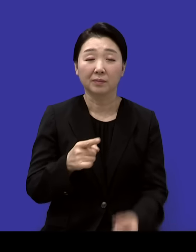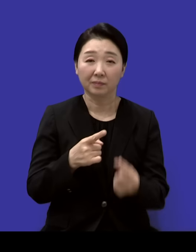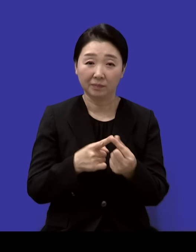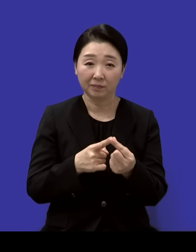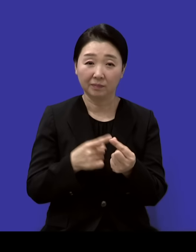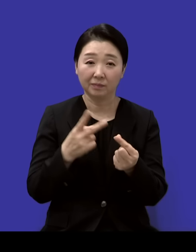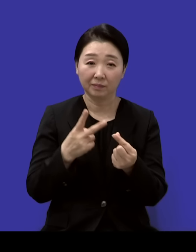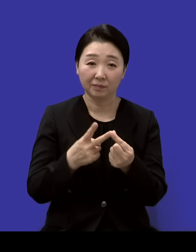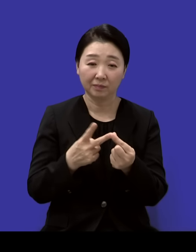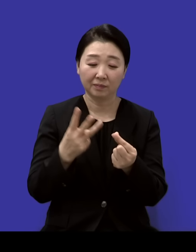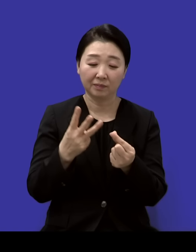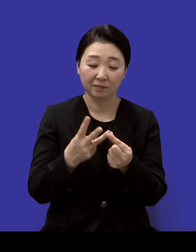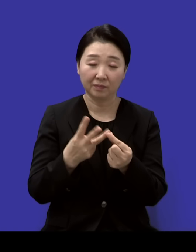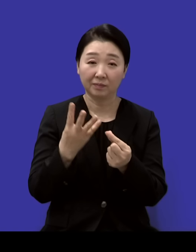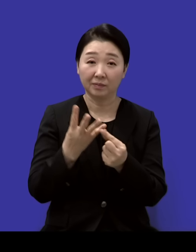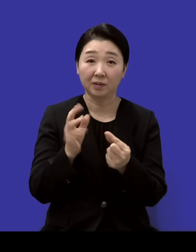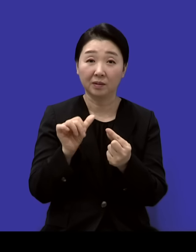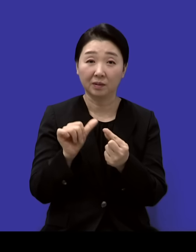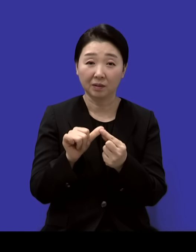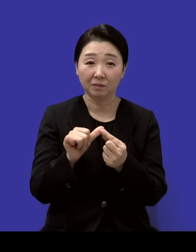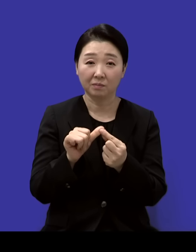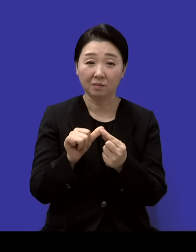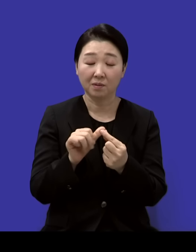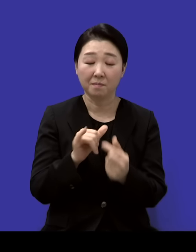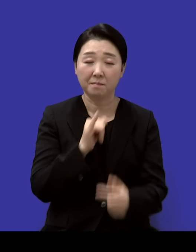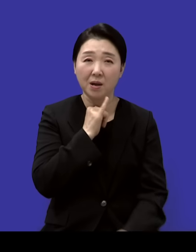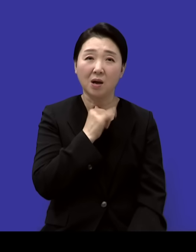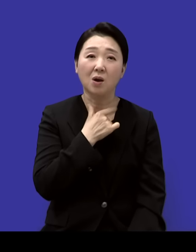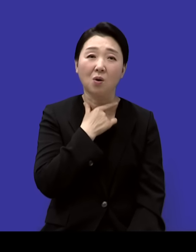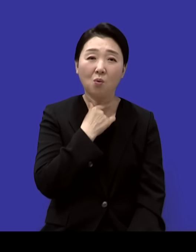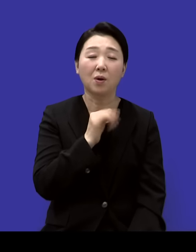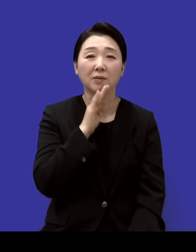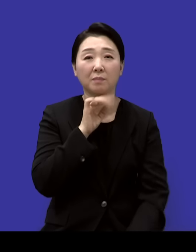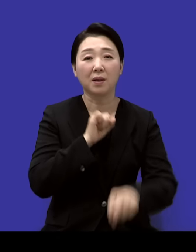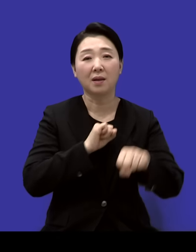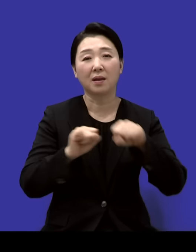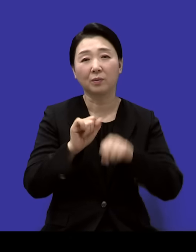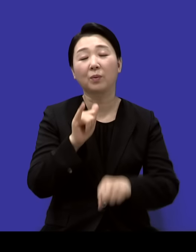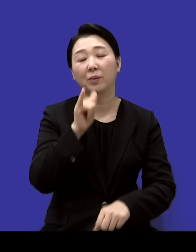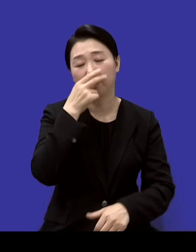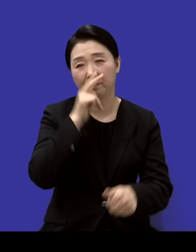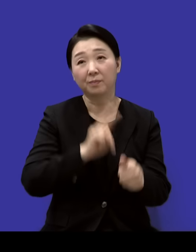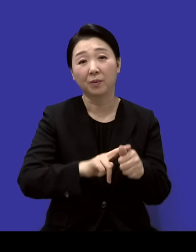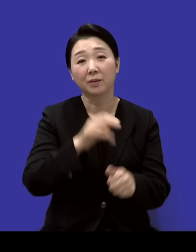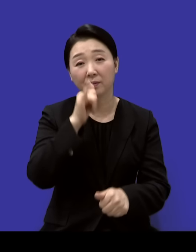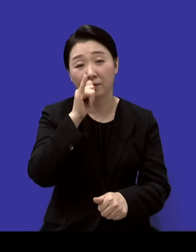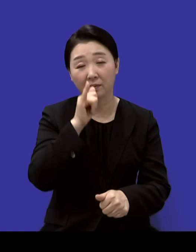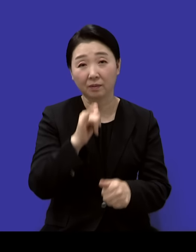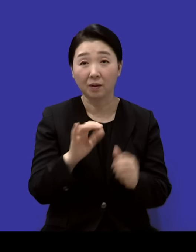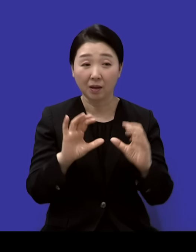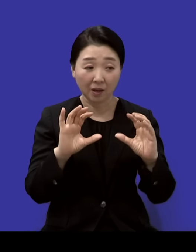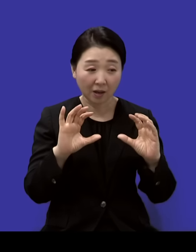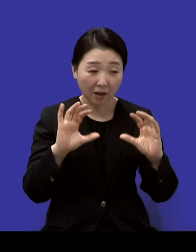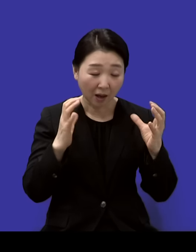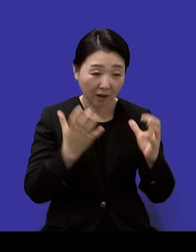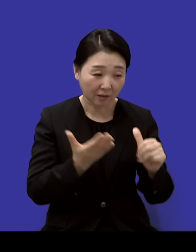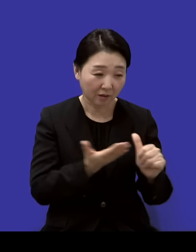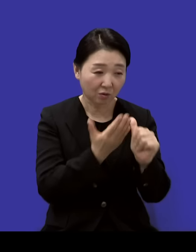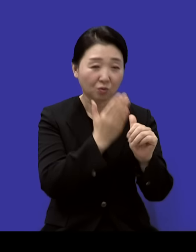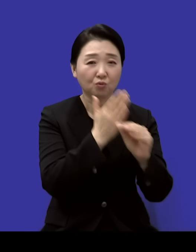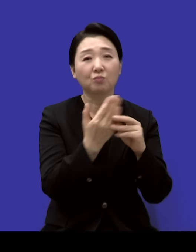이제 삶을 끝내고자 네. 실제로 행동에 옮겨 실행을 시도한 적이 있었죠. 그 아이들이 커가고 있는데도